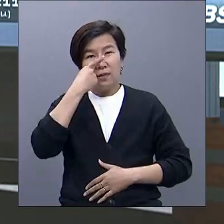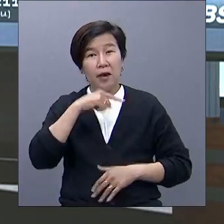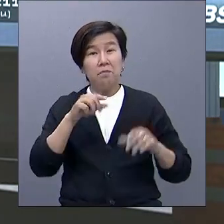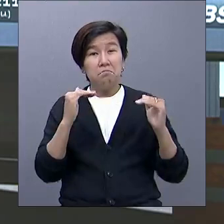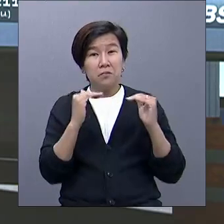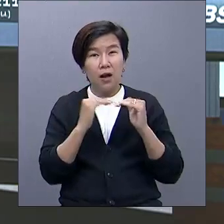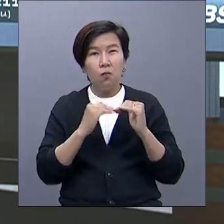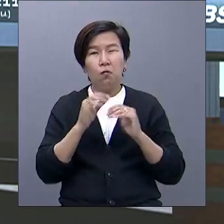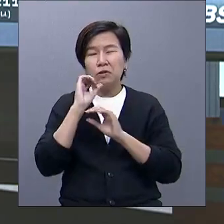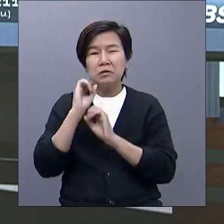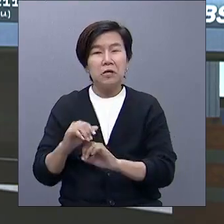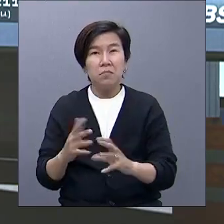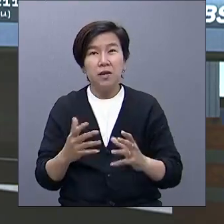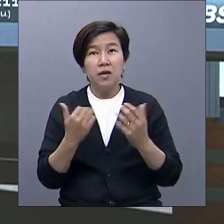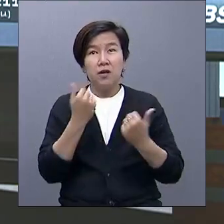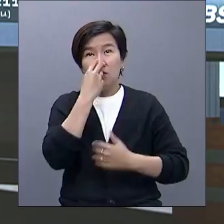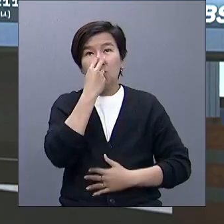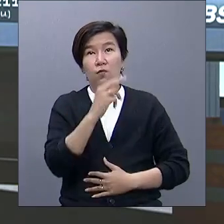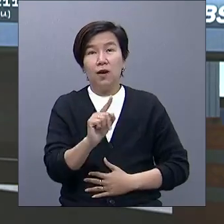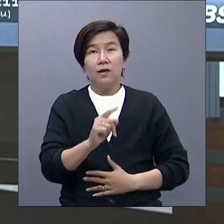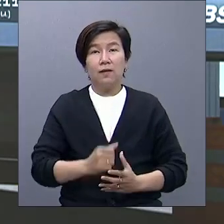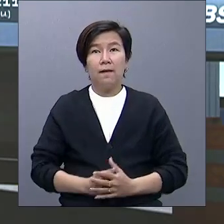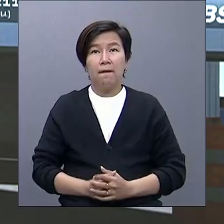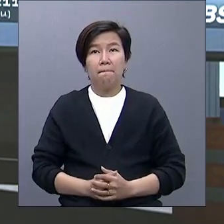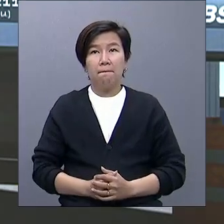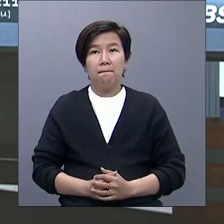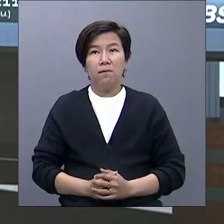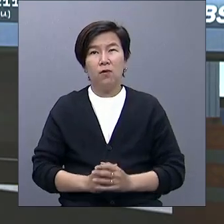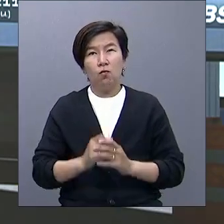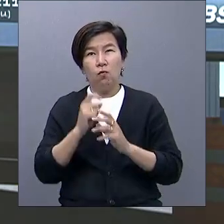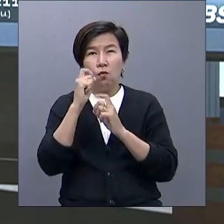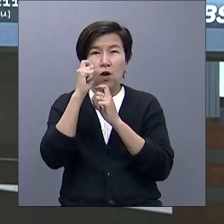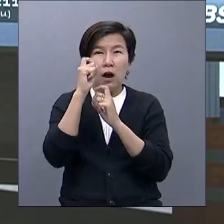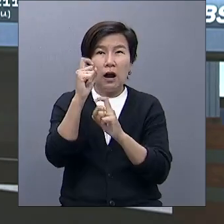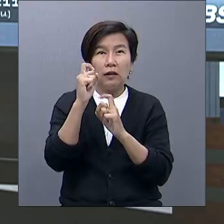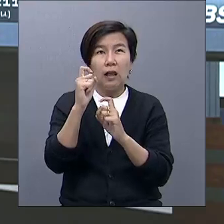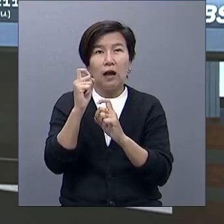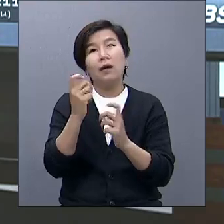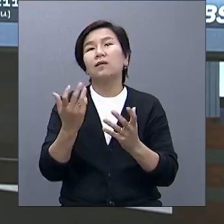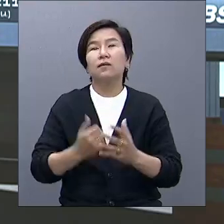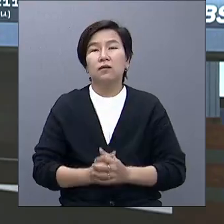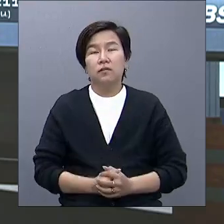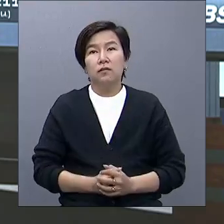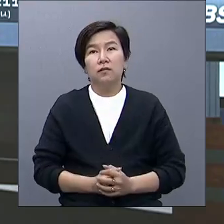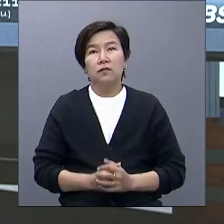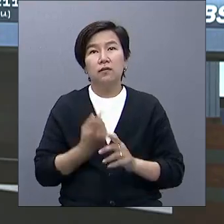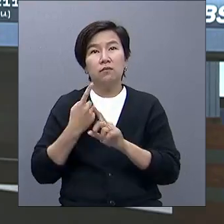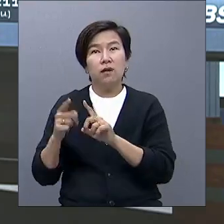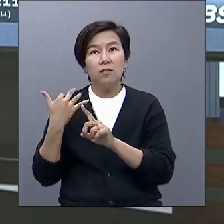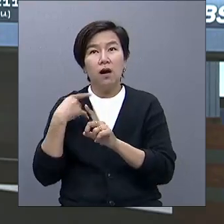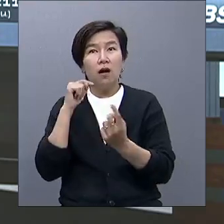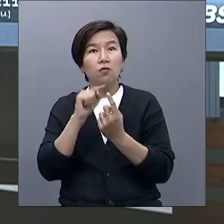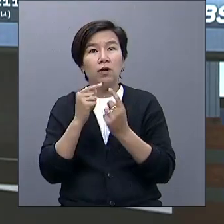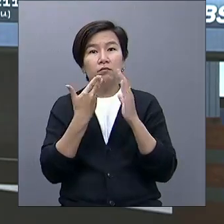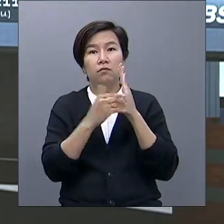ชม ไปสุดท้ายค่ะ มาดูเรื่องของอันตรายทอยู่ใล้ตัวทงเรโรคภัใครเจ็บต่างๆ ที่บุเรี